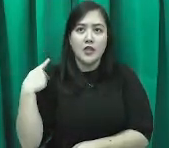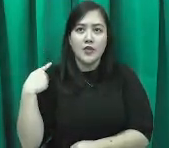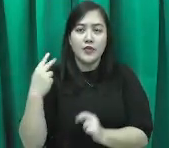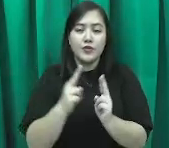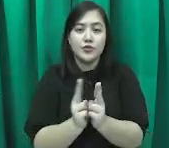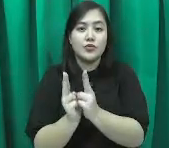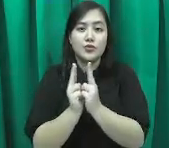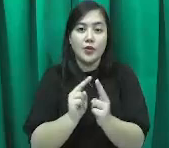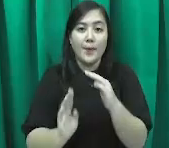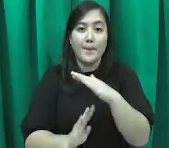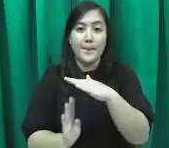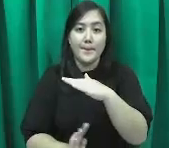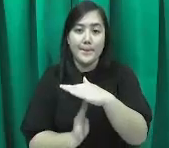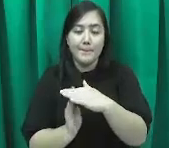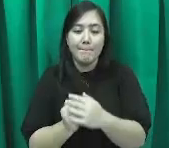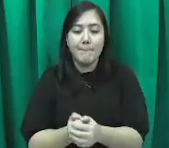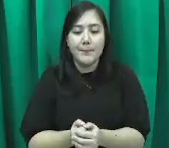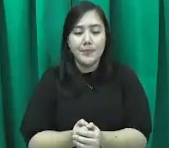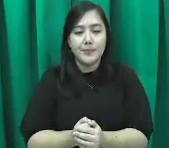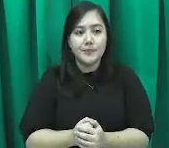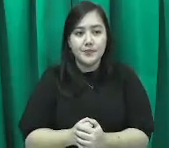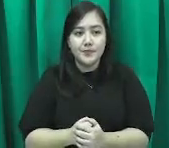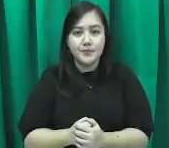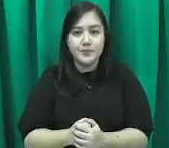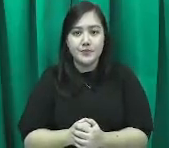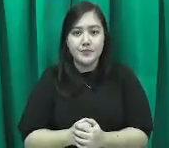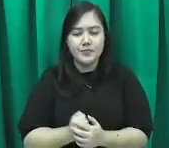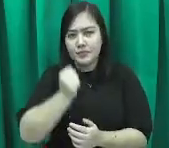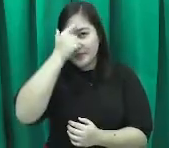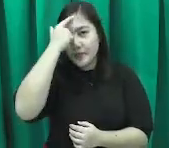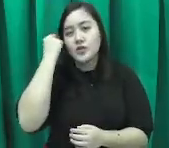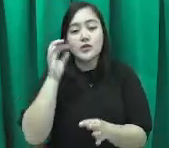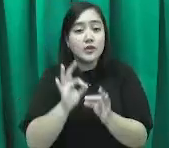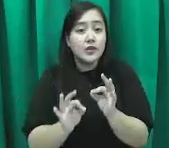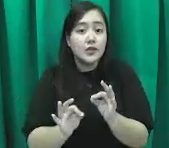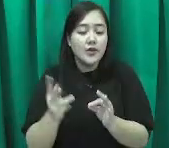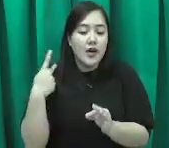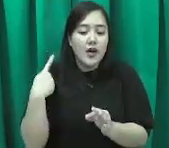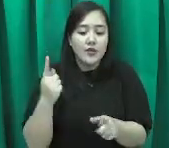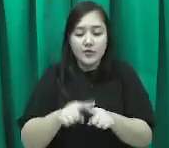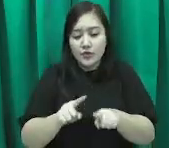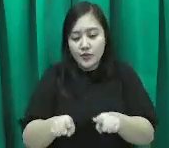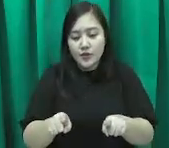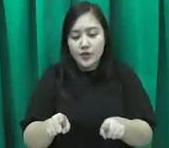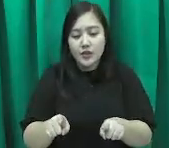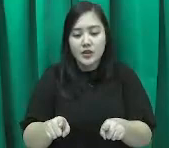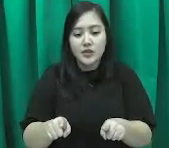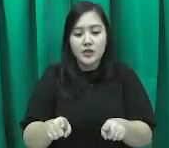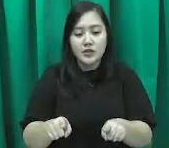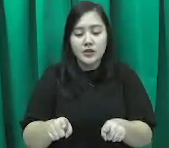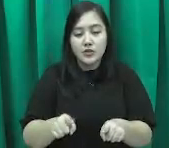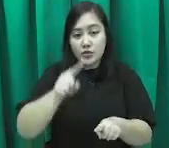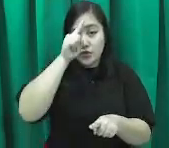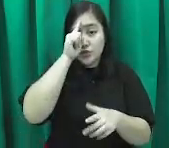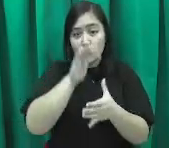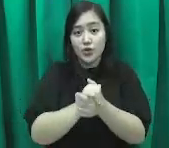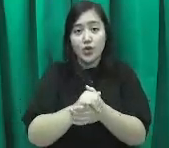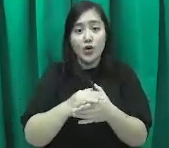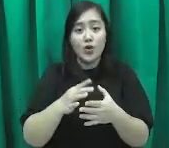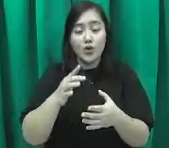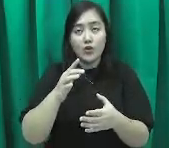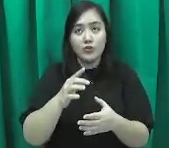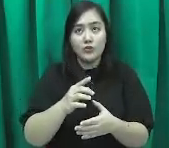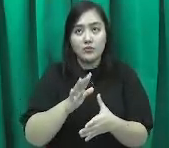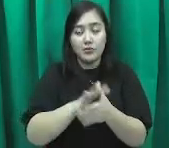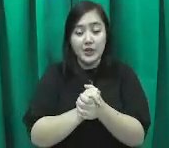natin. Kung iba-iba tayong pinanindigan, pinaniniwalaan, iba-iba yung ating kaisipan, talagang hindi magkakaroon, hindi